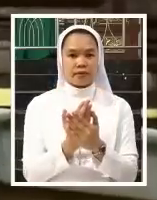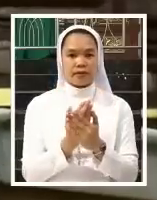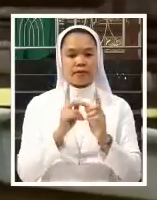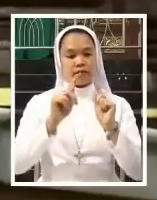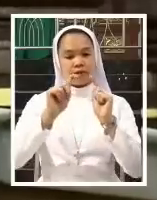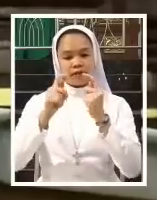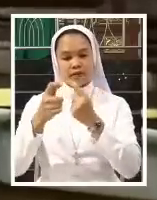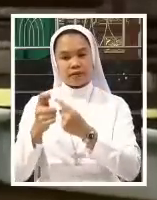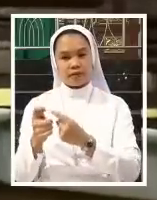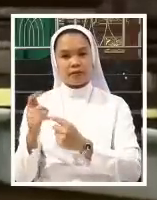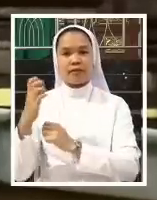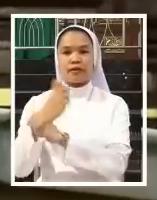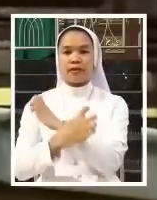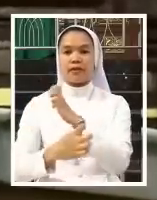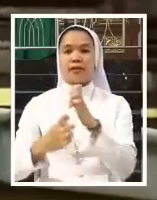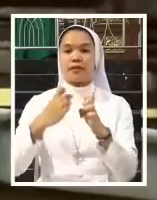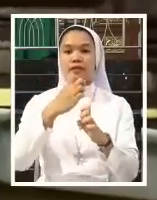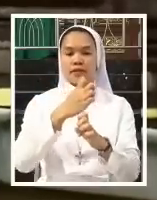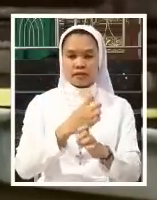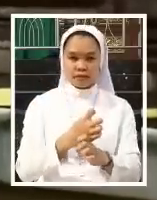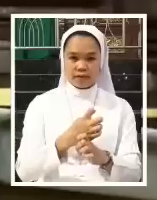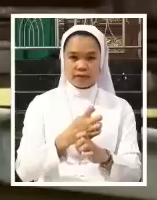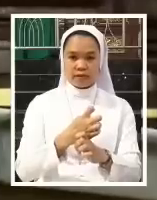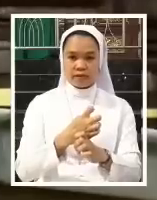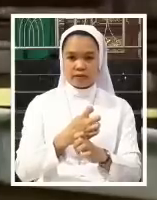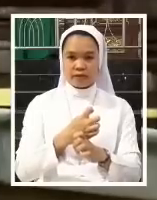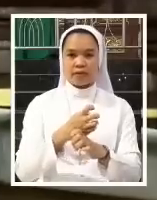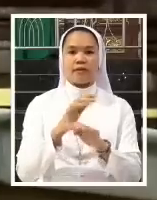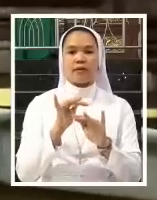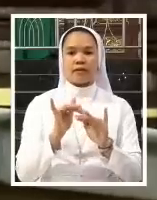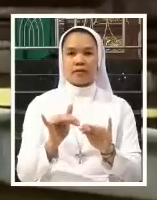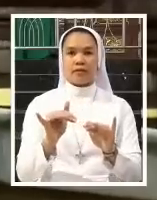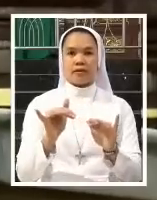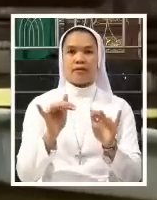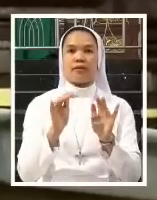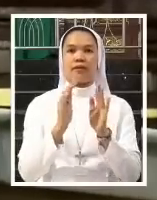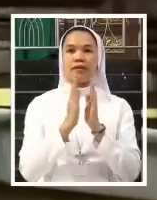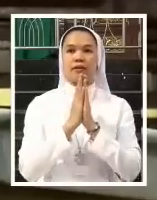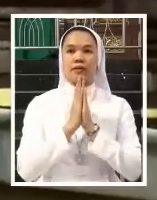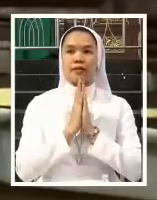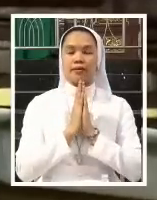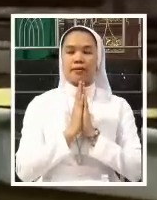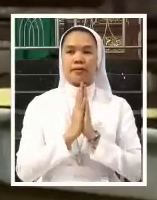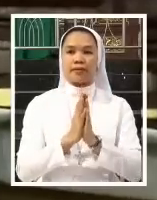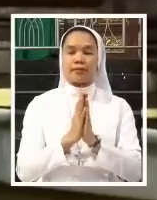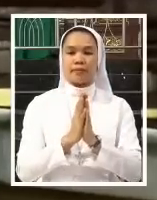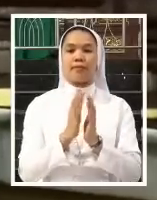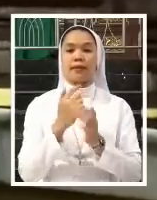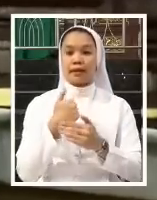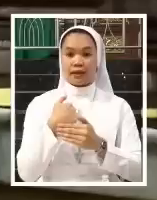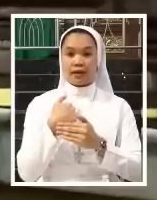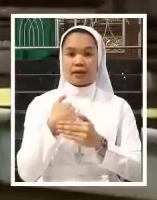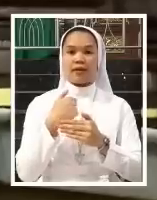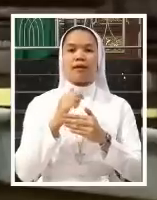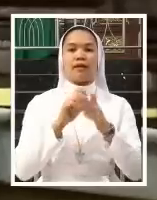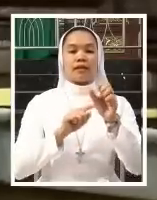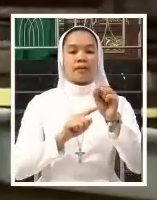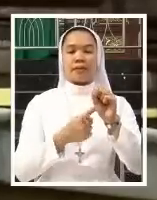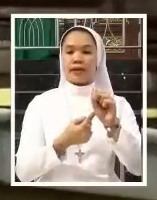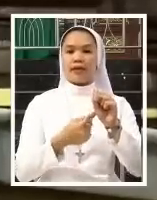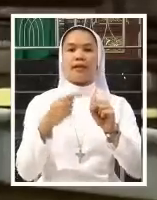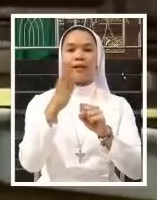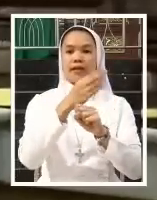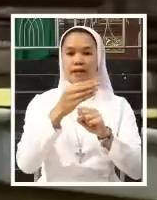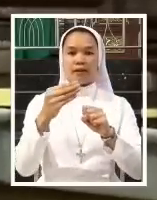kan daga. Opo, amen. Ako an Alpha asin ang